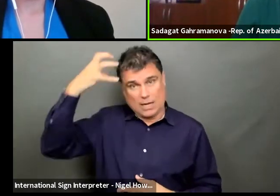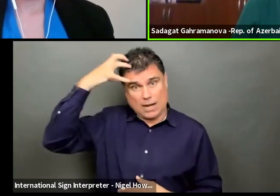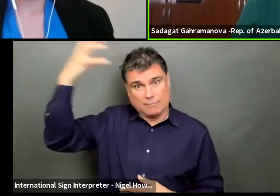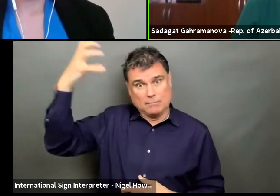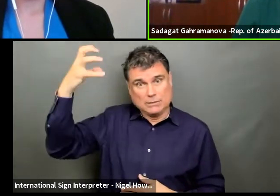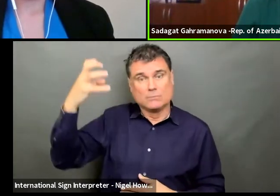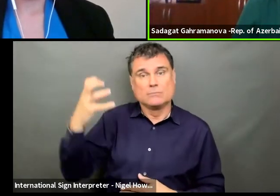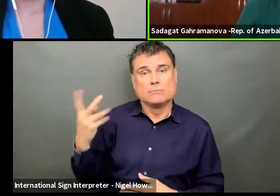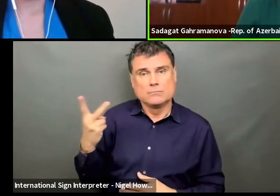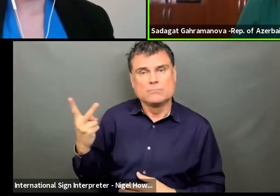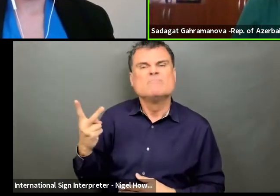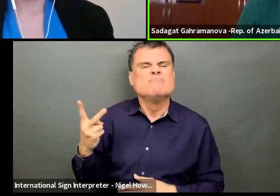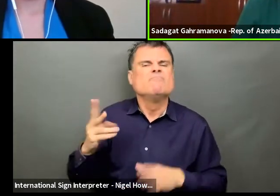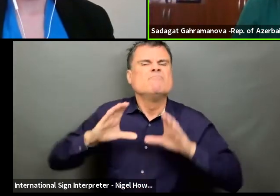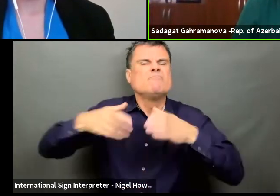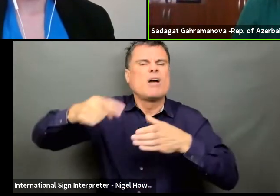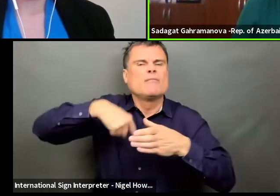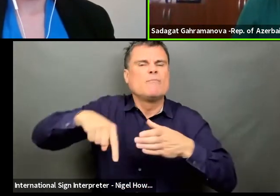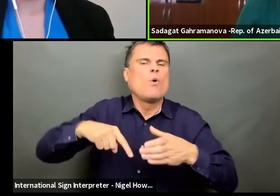в Азербайджане.